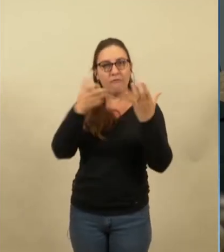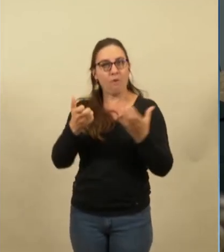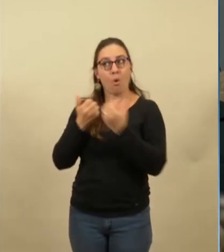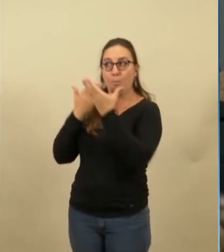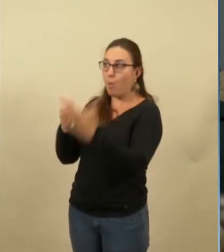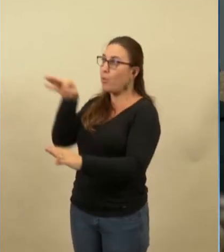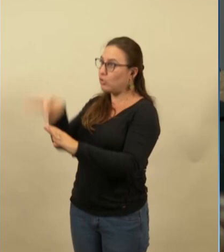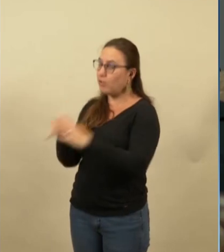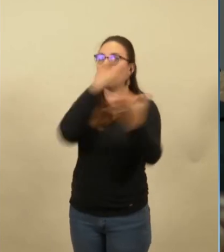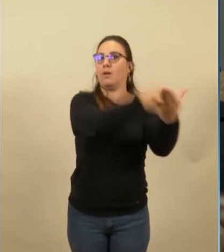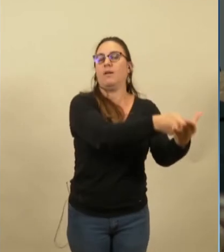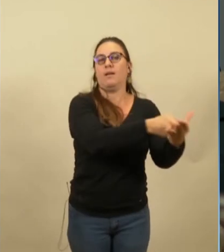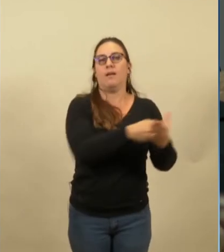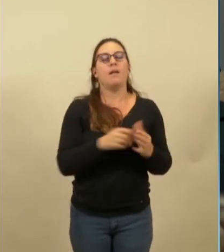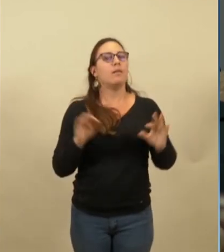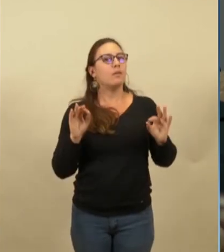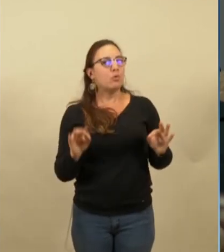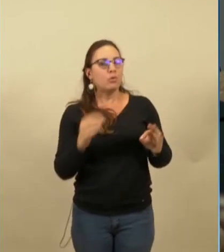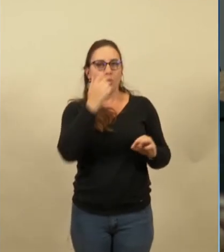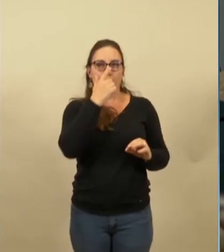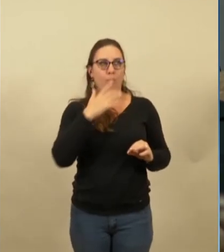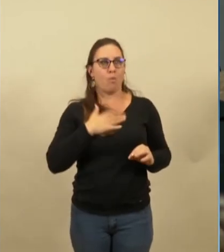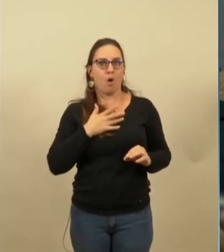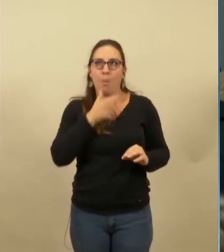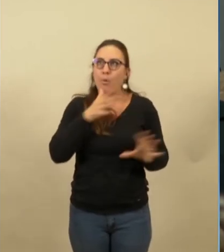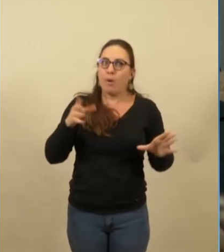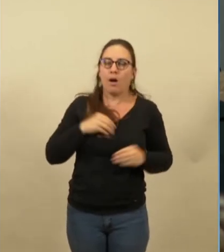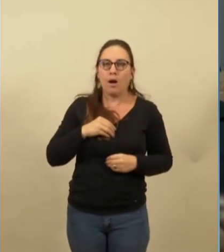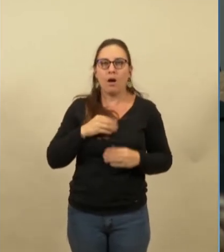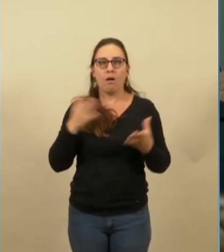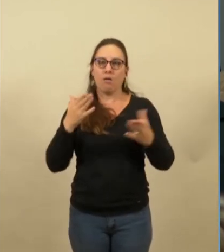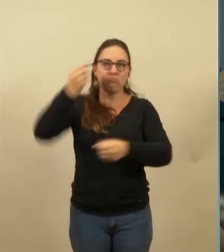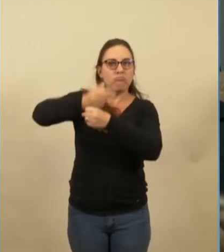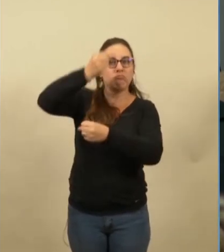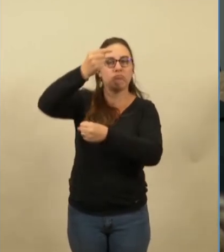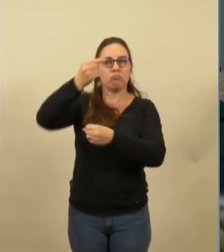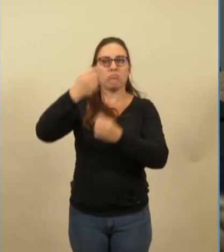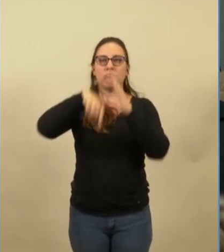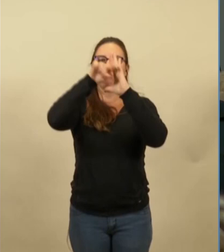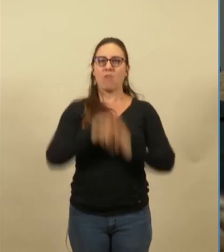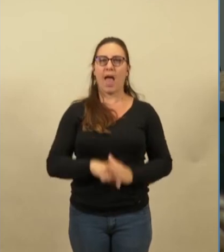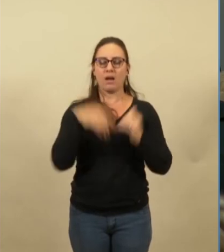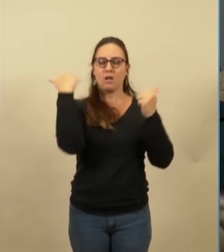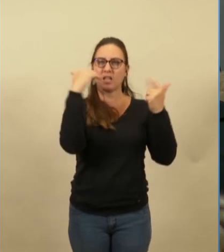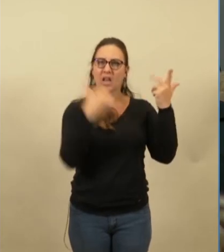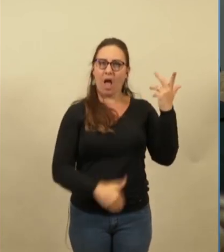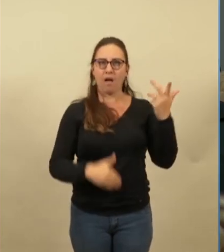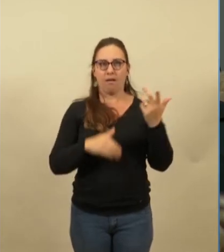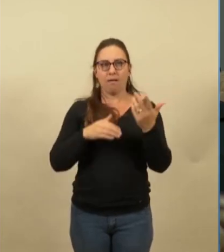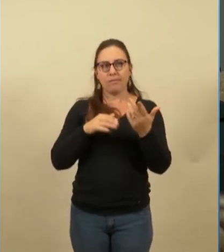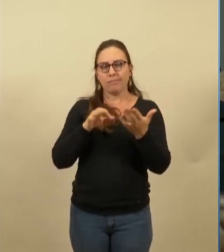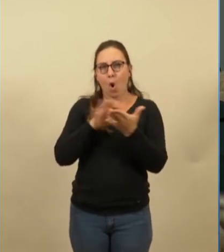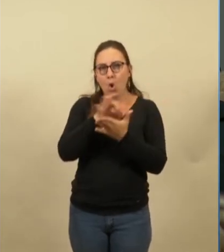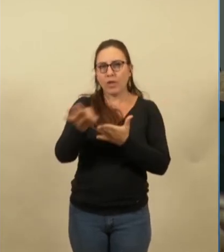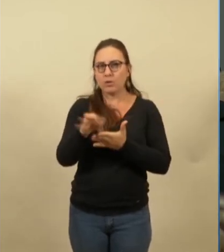proposer je pense qu'il est à mon avis inconvenant de lui imposer des réglementations des règles des orientations